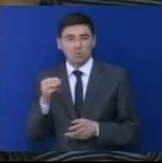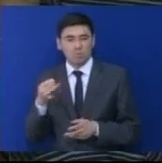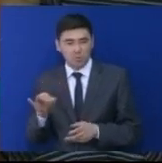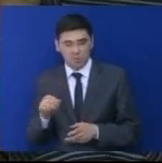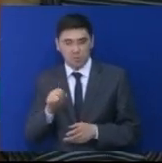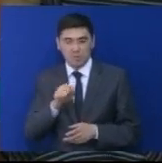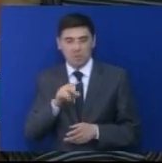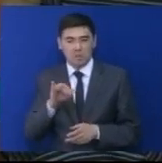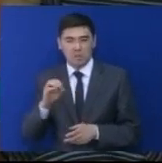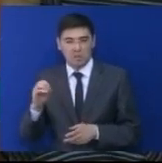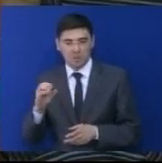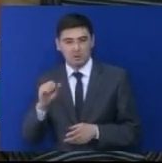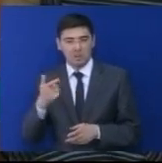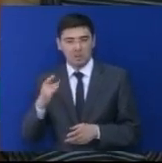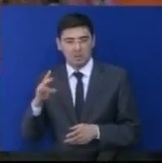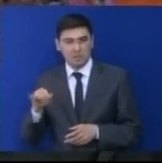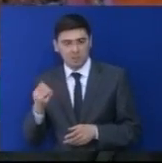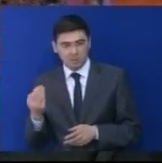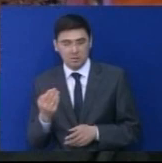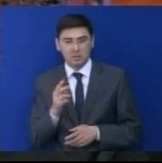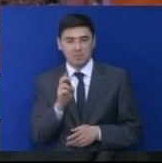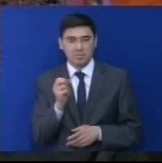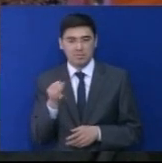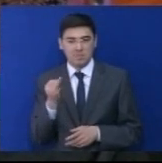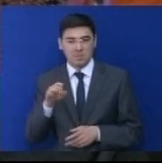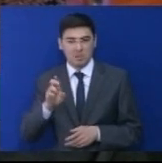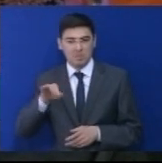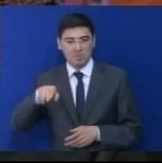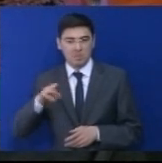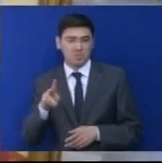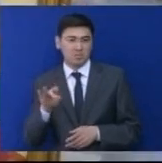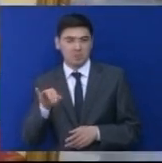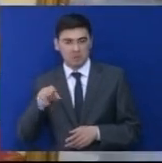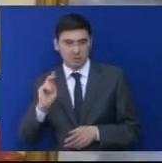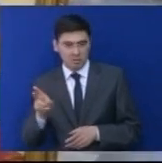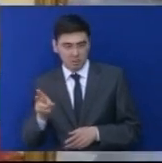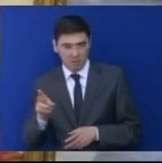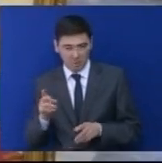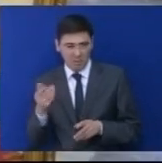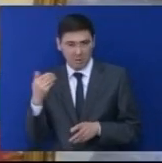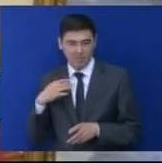«Акиге сағыныш» и «Кюй бейбітшілік», которые она сочинила еще в 1-м классе.